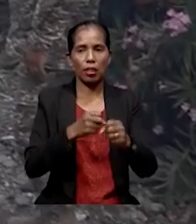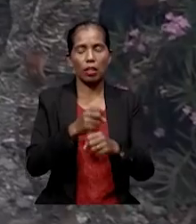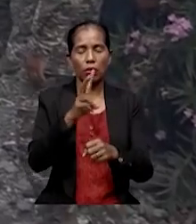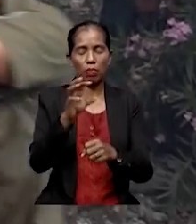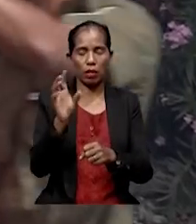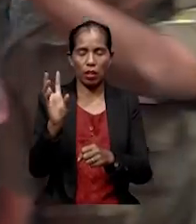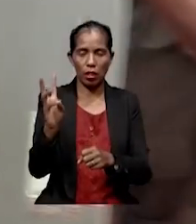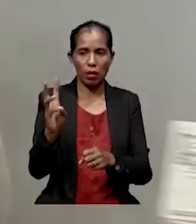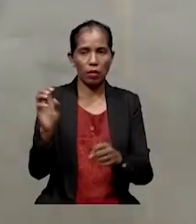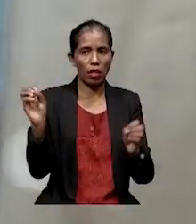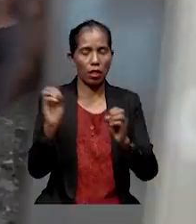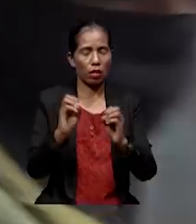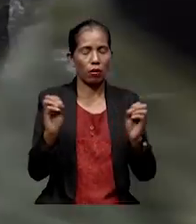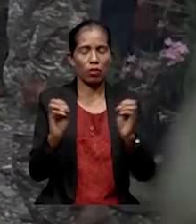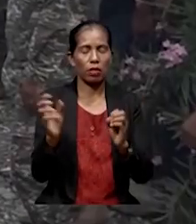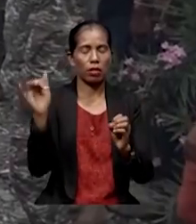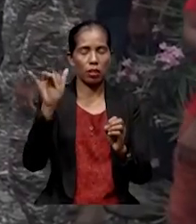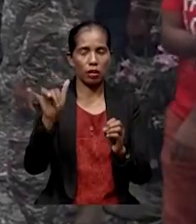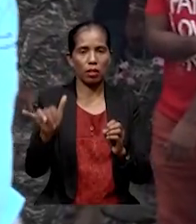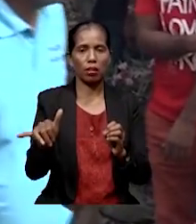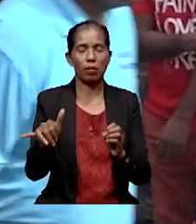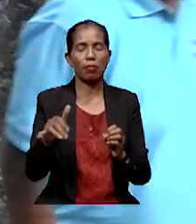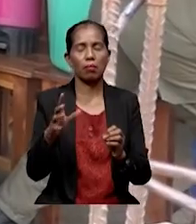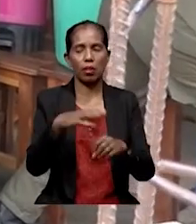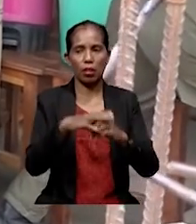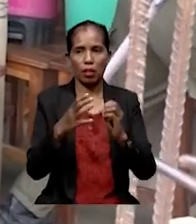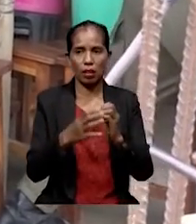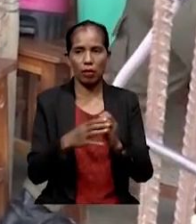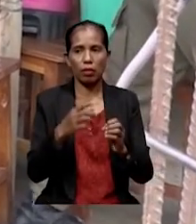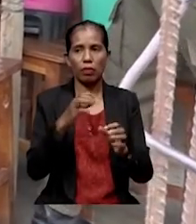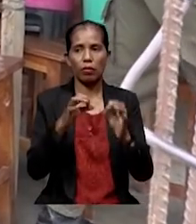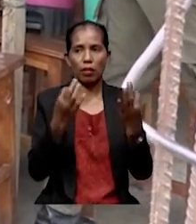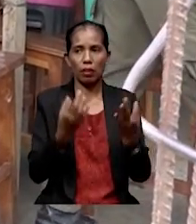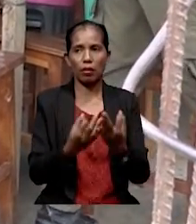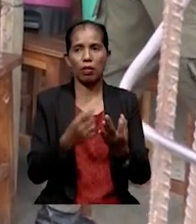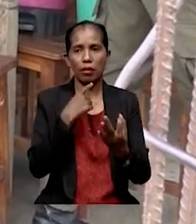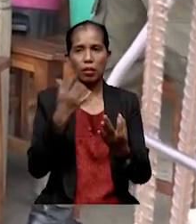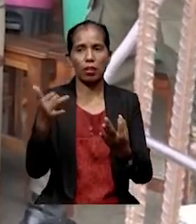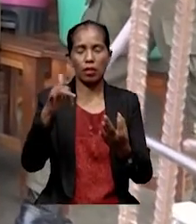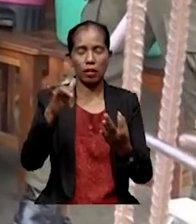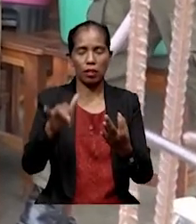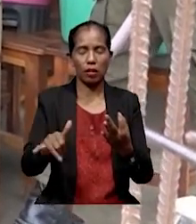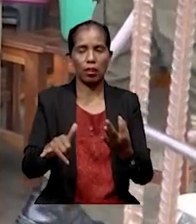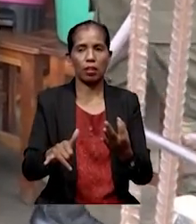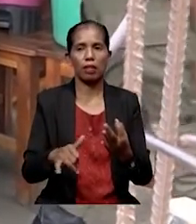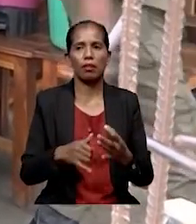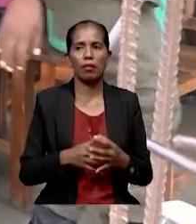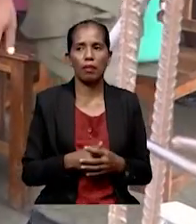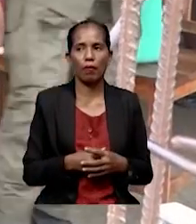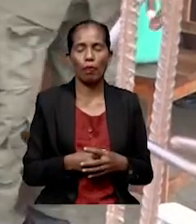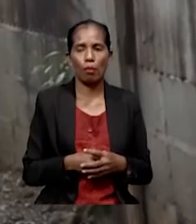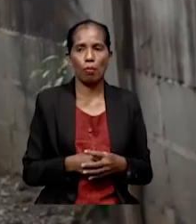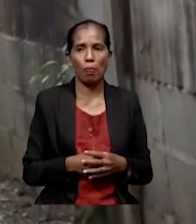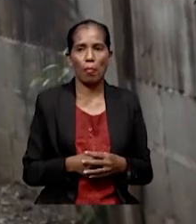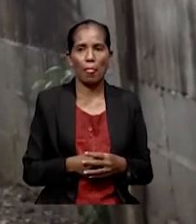laos naimbarai. Família execução clarifica katak raine sila ni herança ninian. Aproveita ida ne